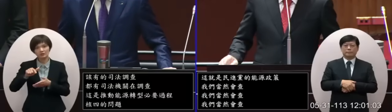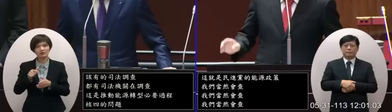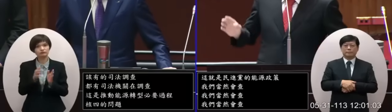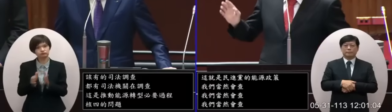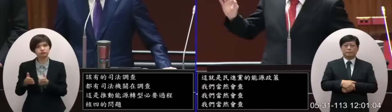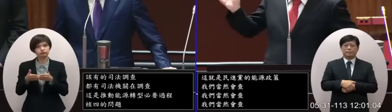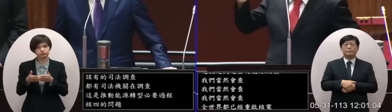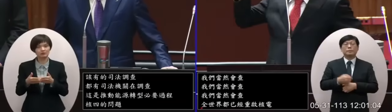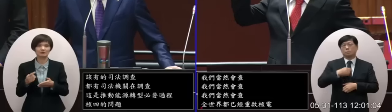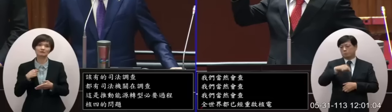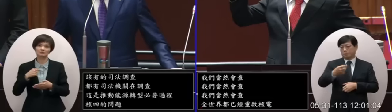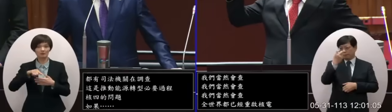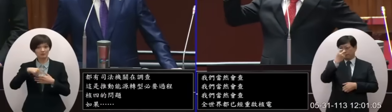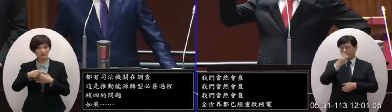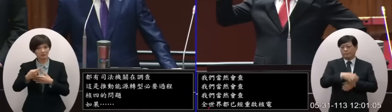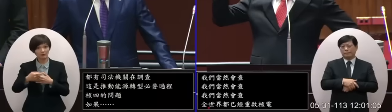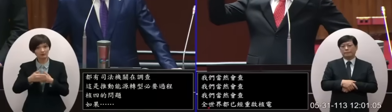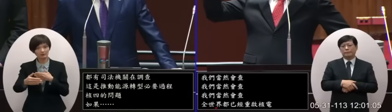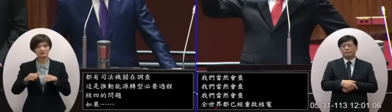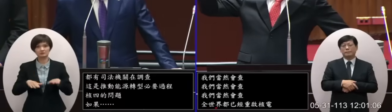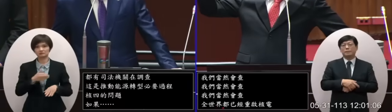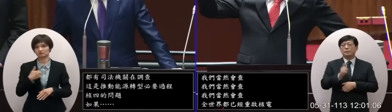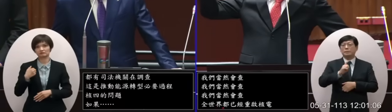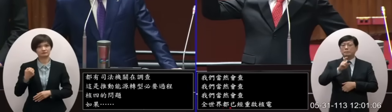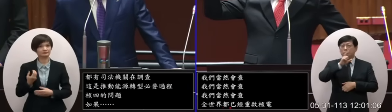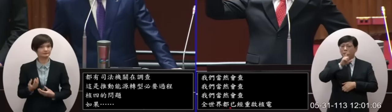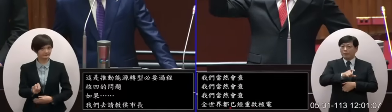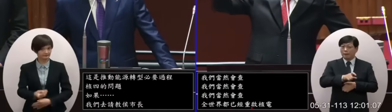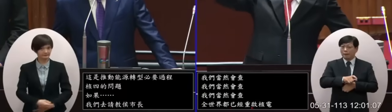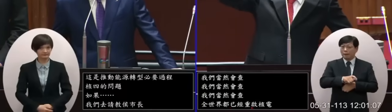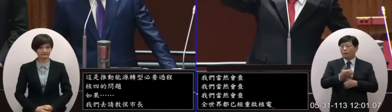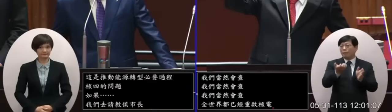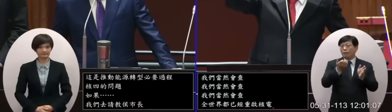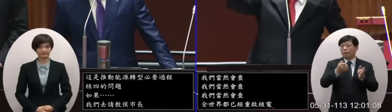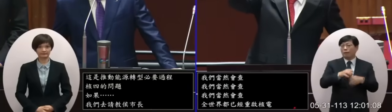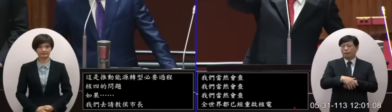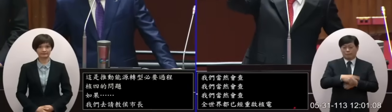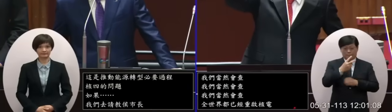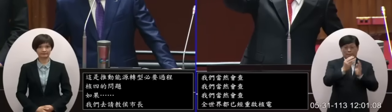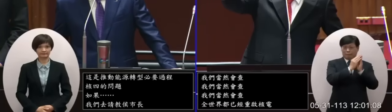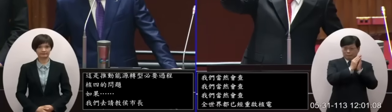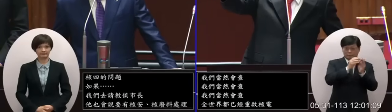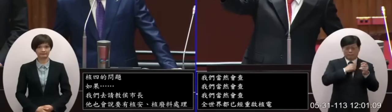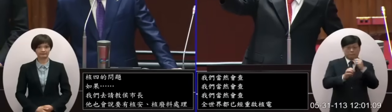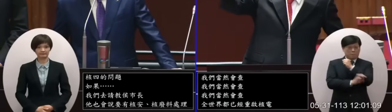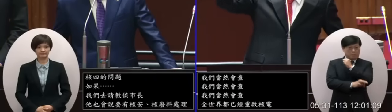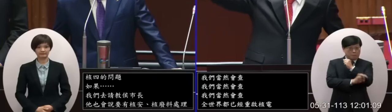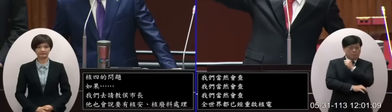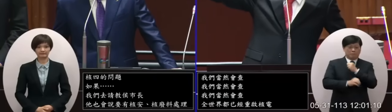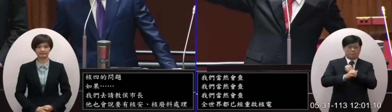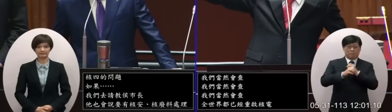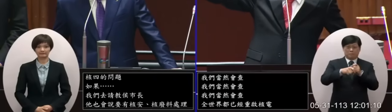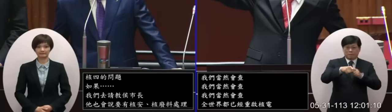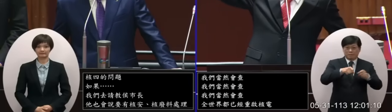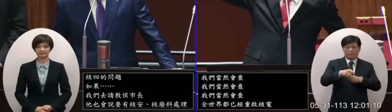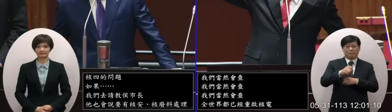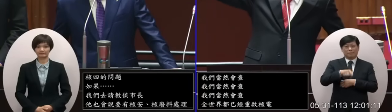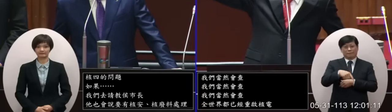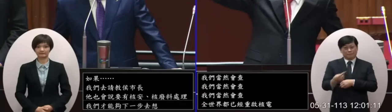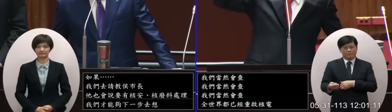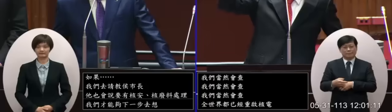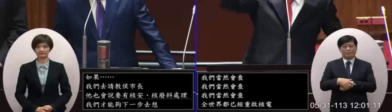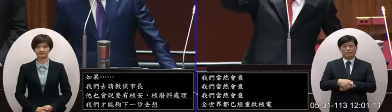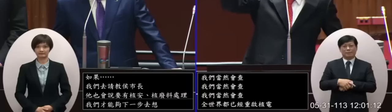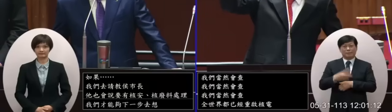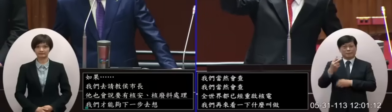没有这个能力。 我们再来看一下，什么叫做刚刚叫做2兆的贪污前坑？我们现在讲一下什么